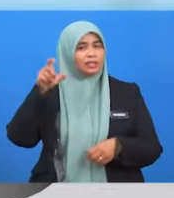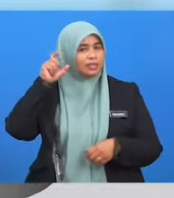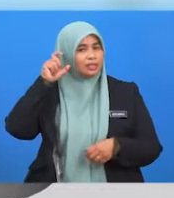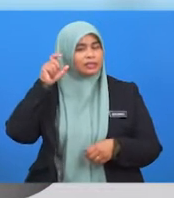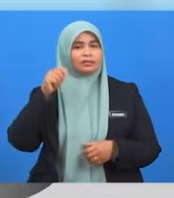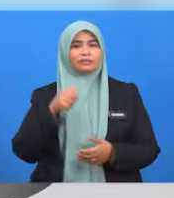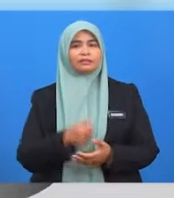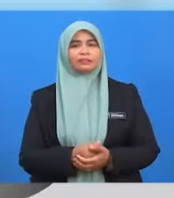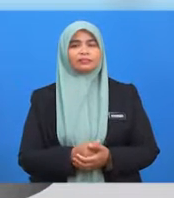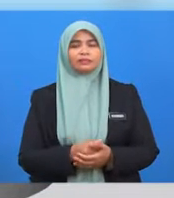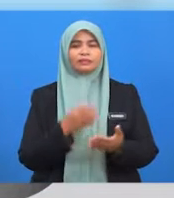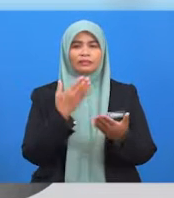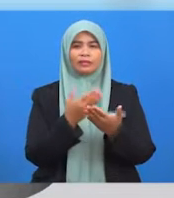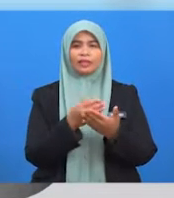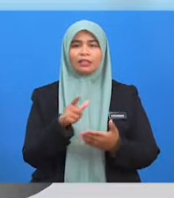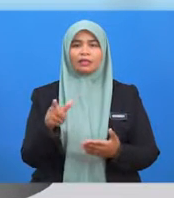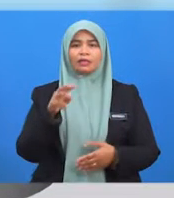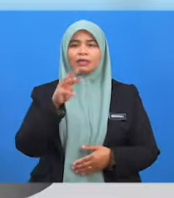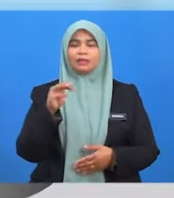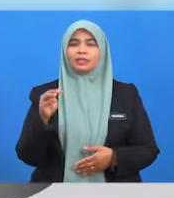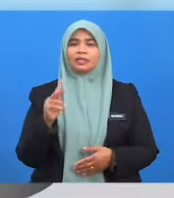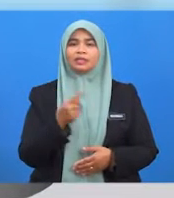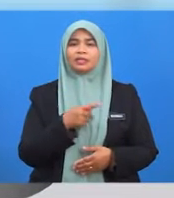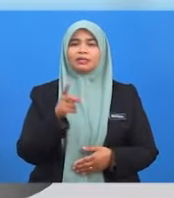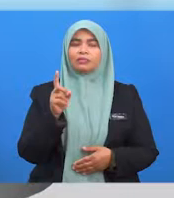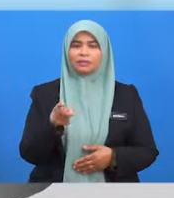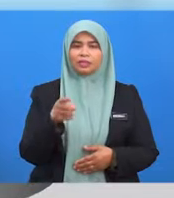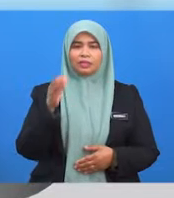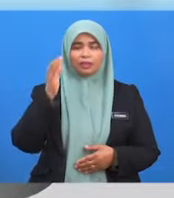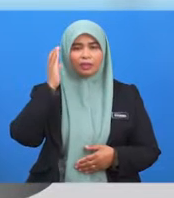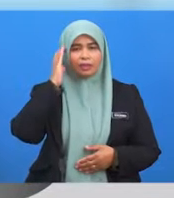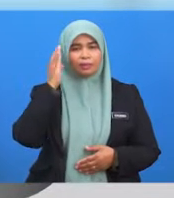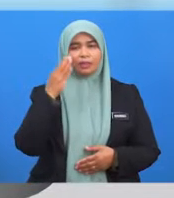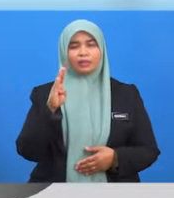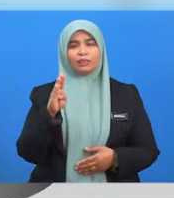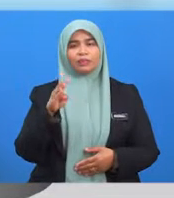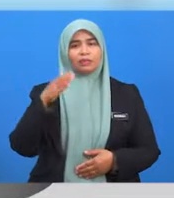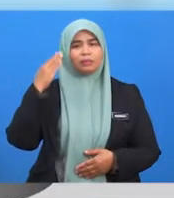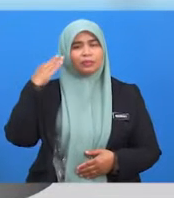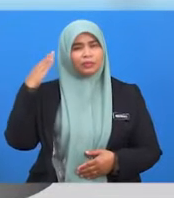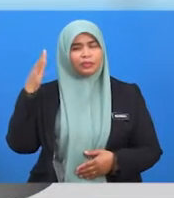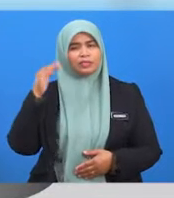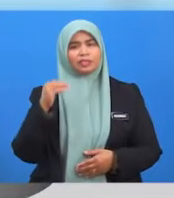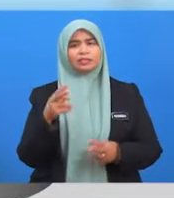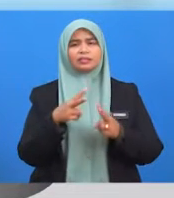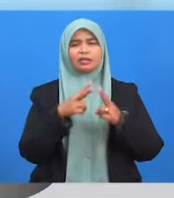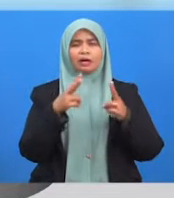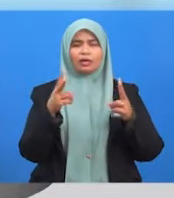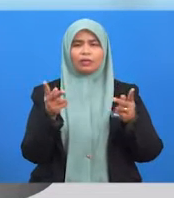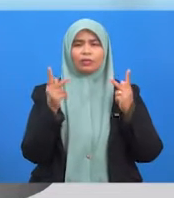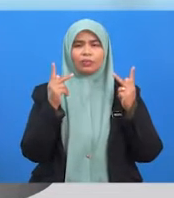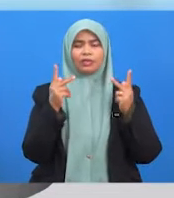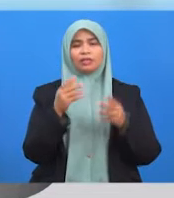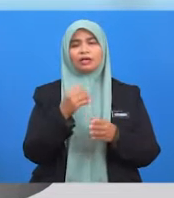kamu. Baiklah murid-murid, kita harus tahu bahawa bunyi yang terlalu